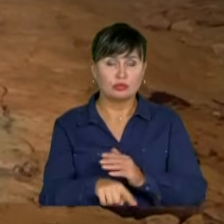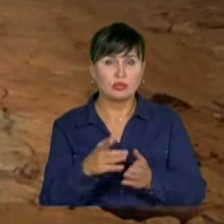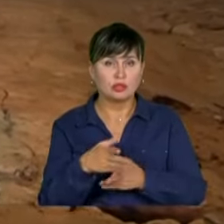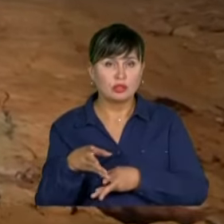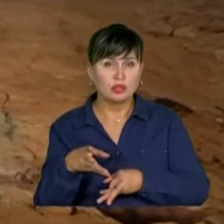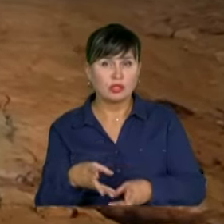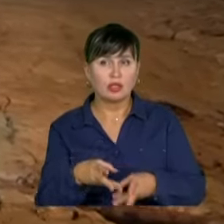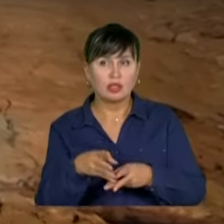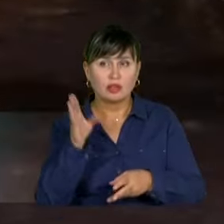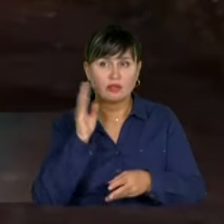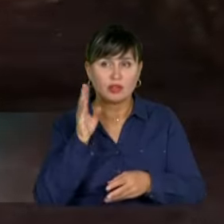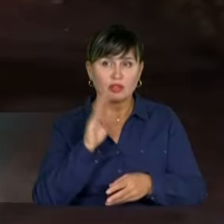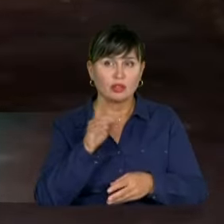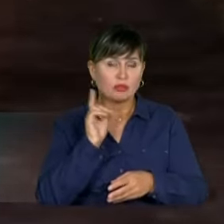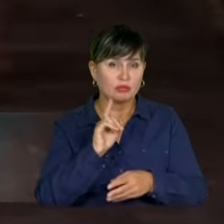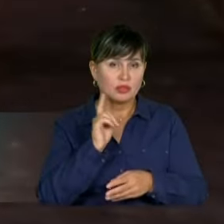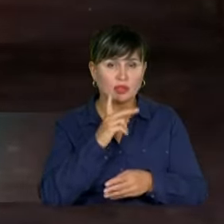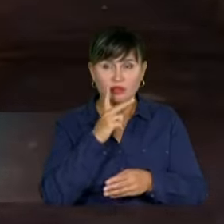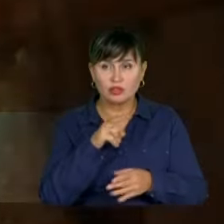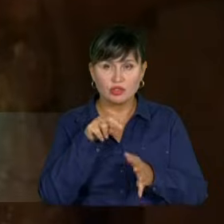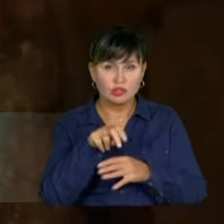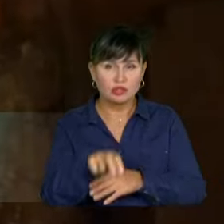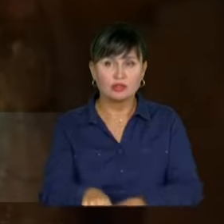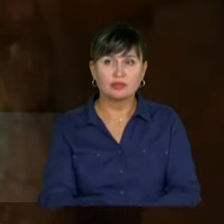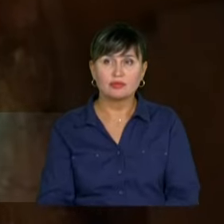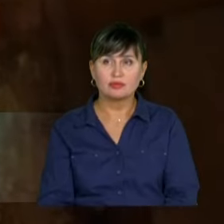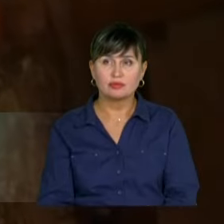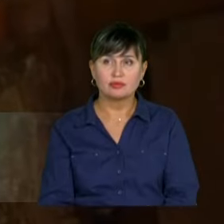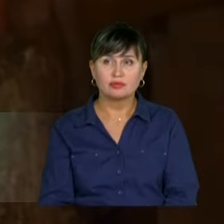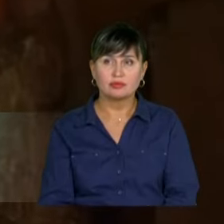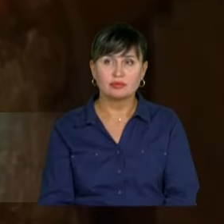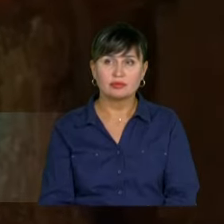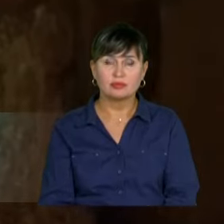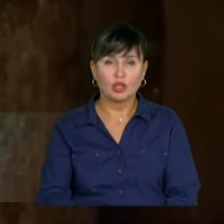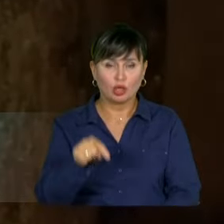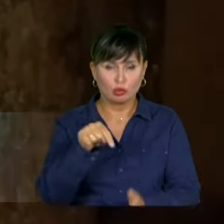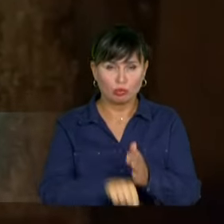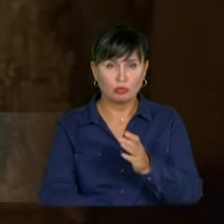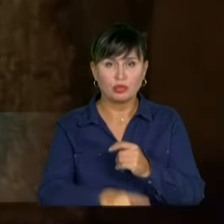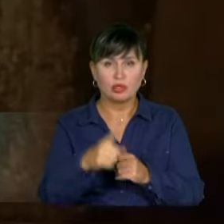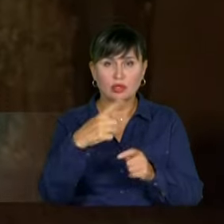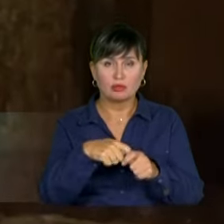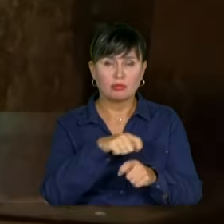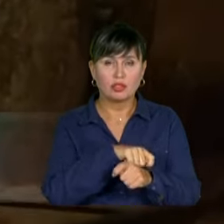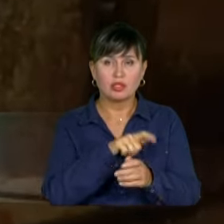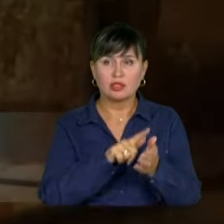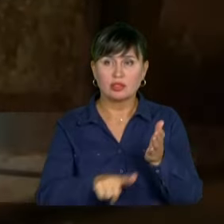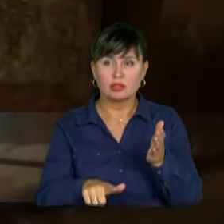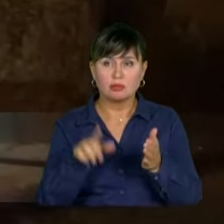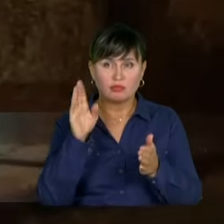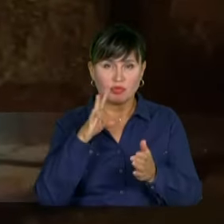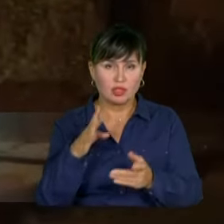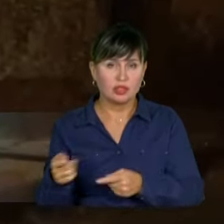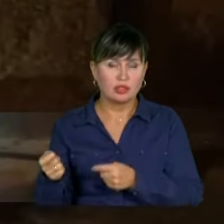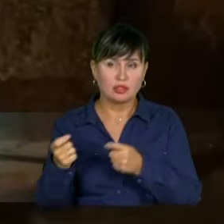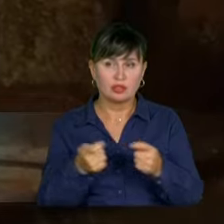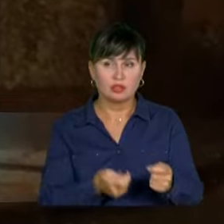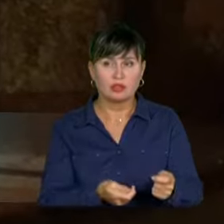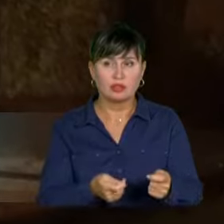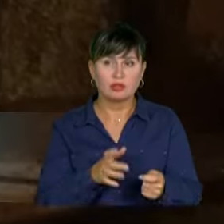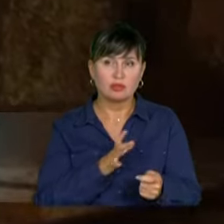грунтовых вод, пока те не вышли на поверхность. Глубина 1,70 м. вода прибывает. Была